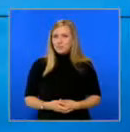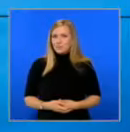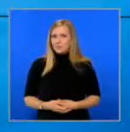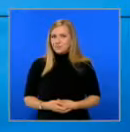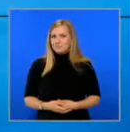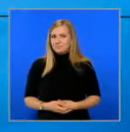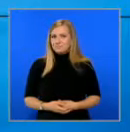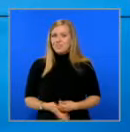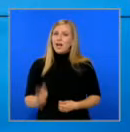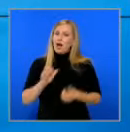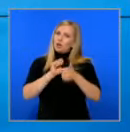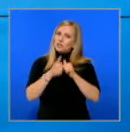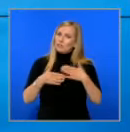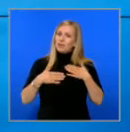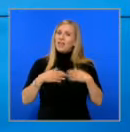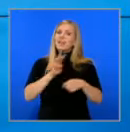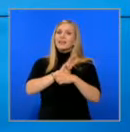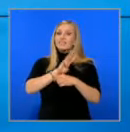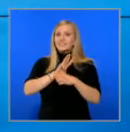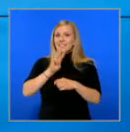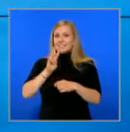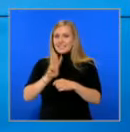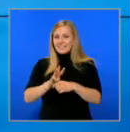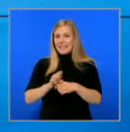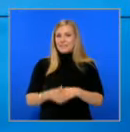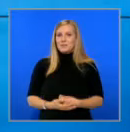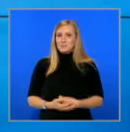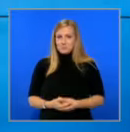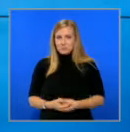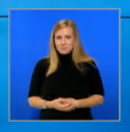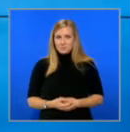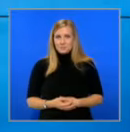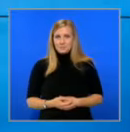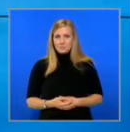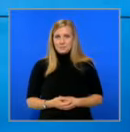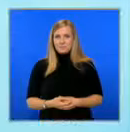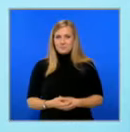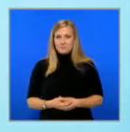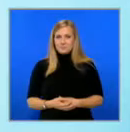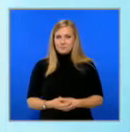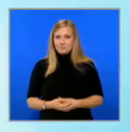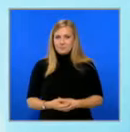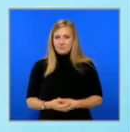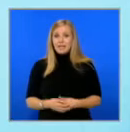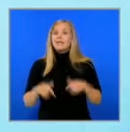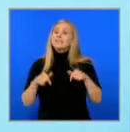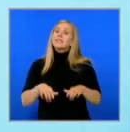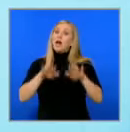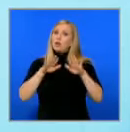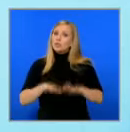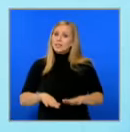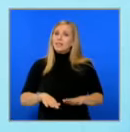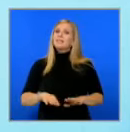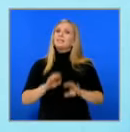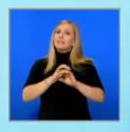нощта още спортни новини очаквайте в централната ни емисия малко преди 21 часа останете сега с